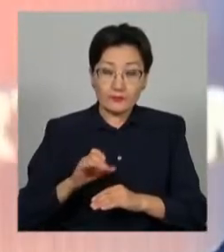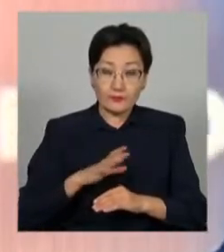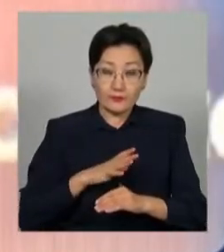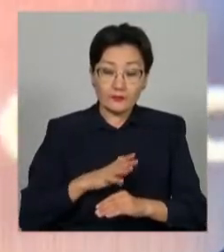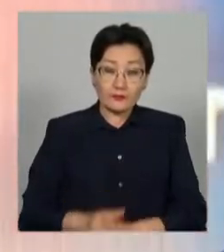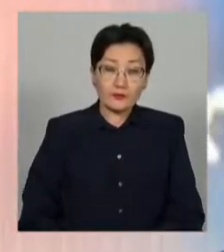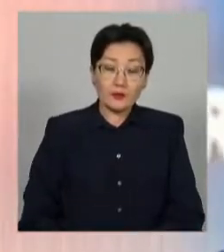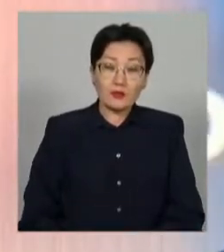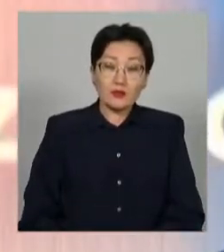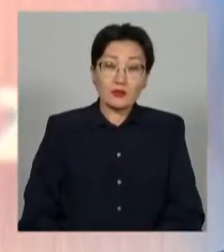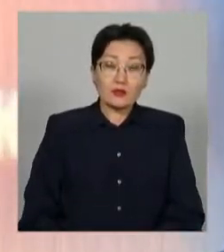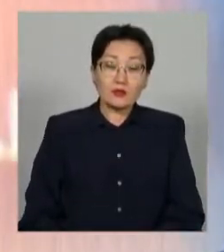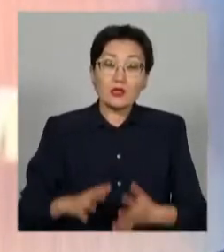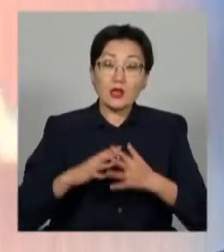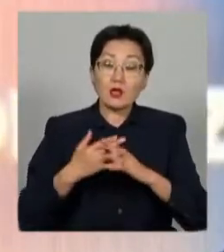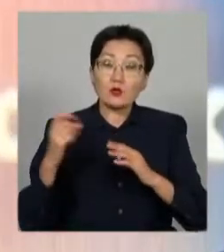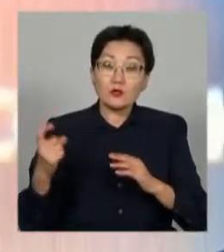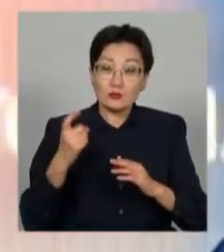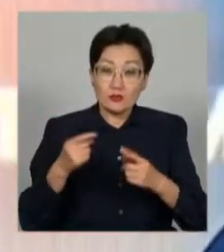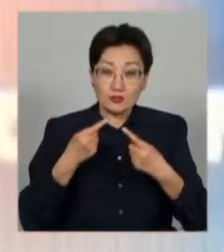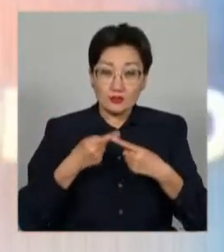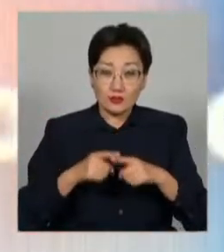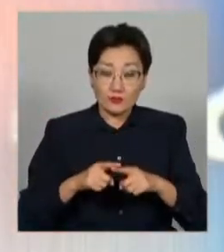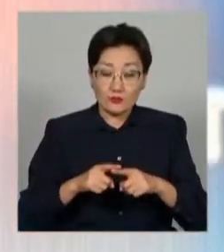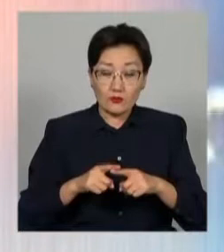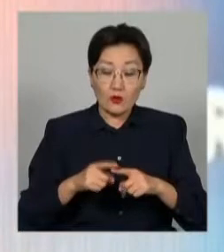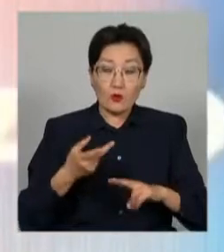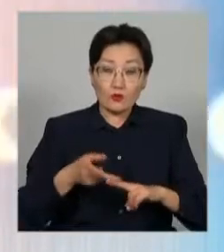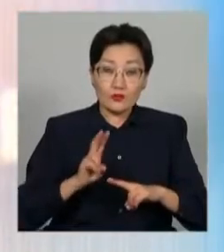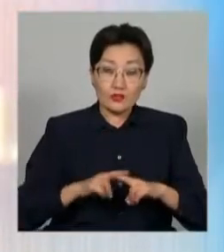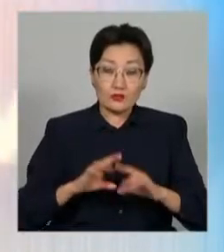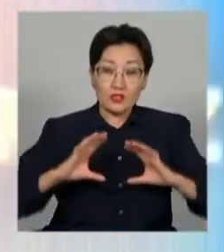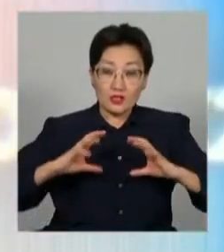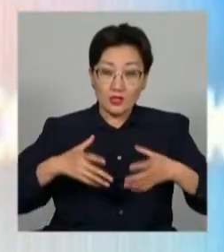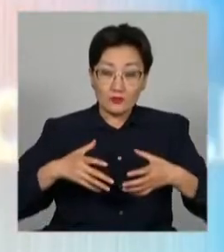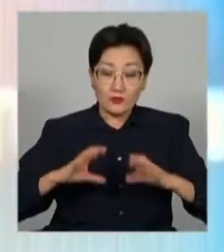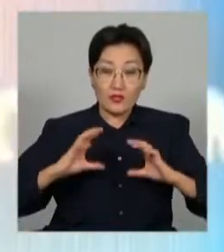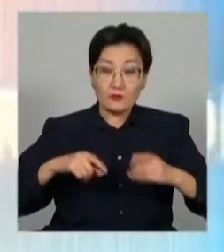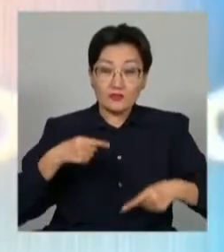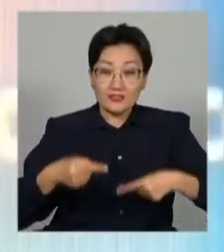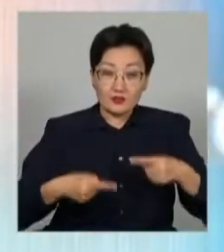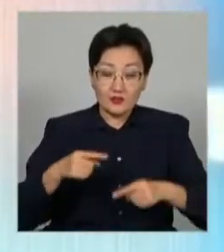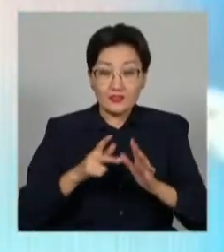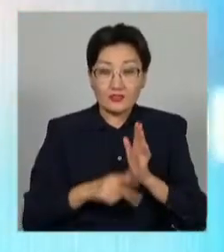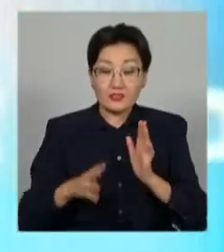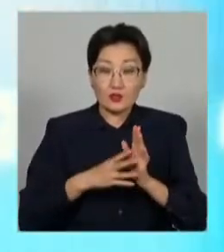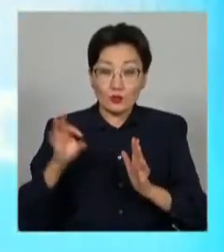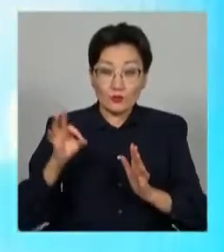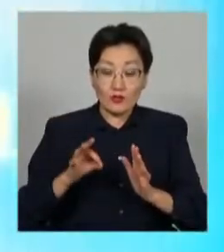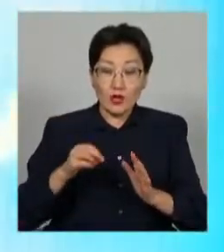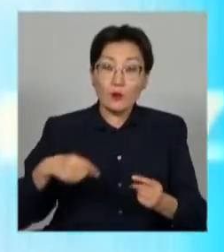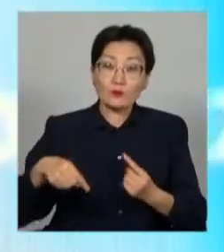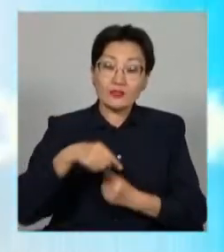отандық өндірушілердің тракторы. Яғни ауыл шаруашылығында осы трактор және комбайн сатып алған 89%